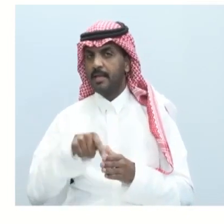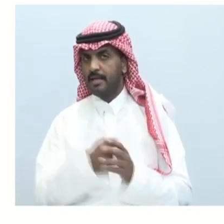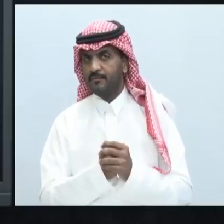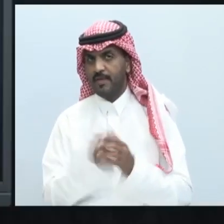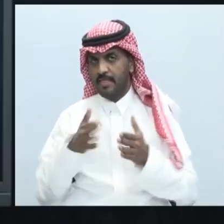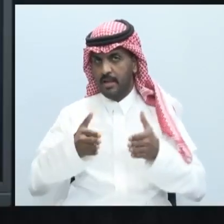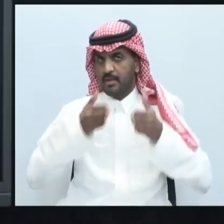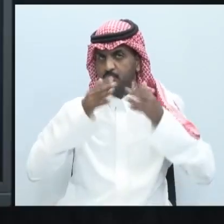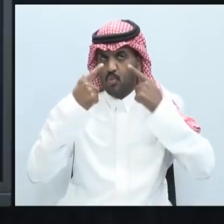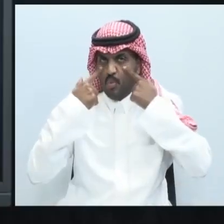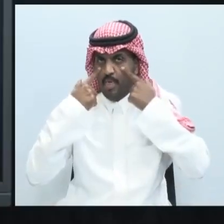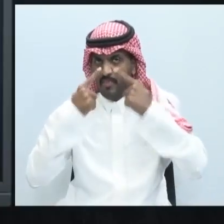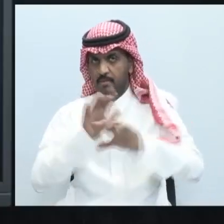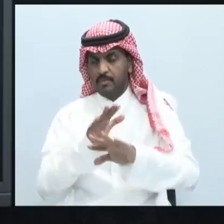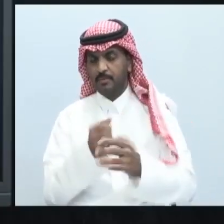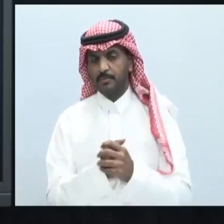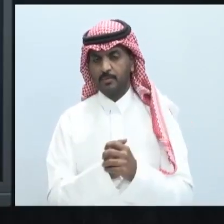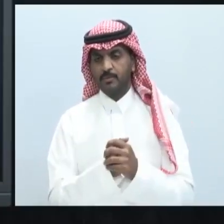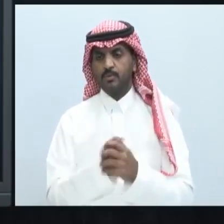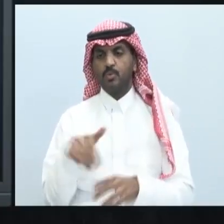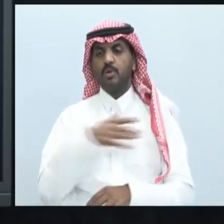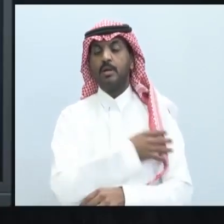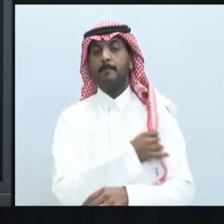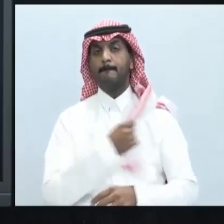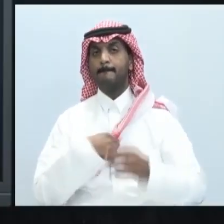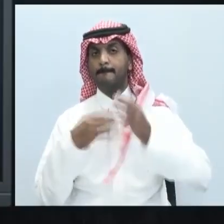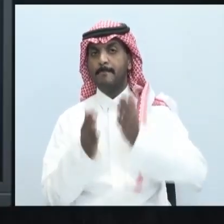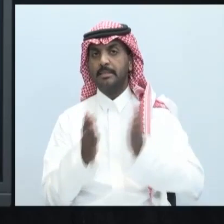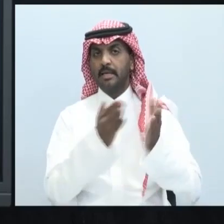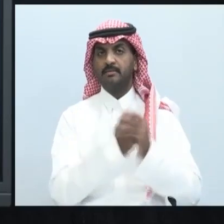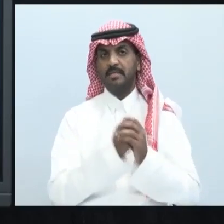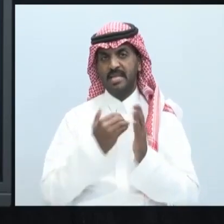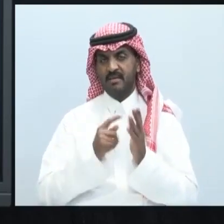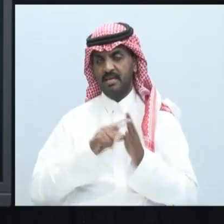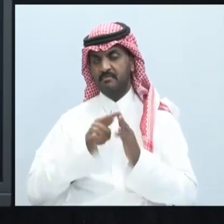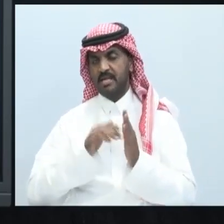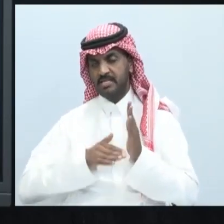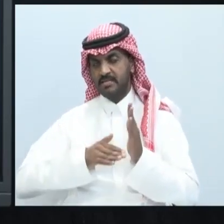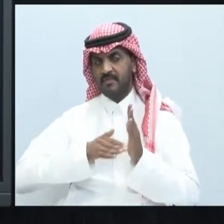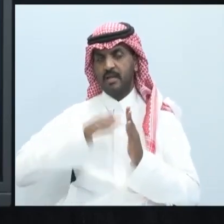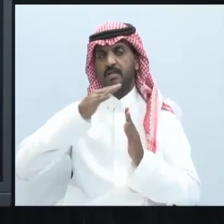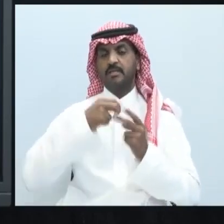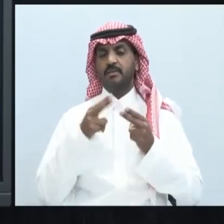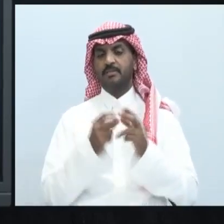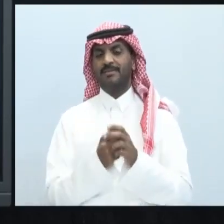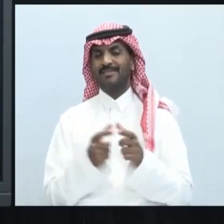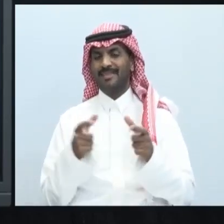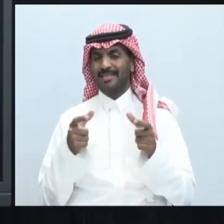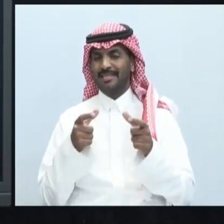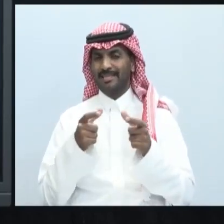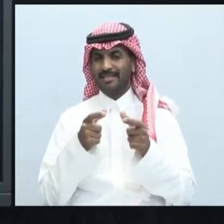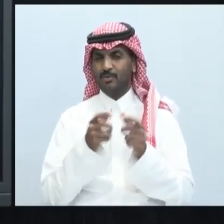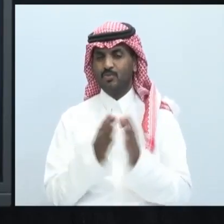هذا الحرم الواضح امامكم ان كل من انتقلنا من الاسفل الى الاعلى تبدا تضيق الدائره